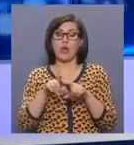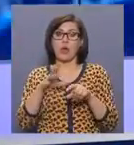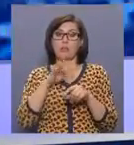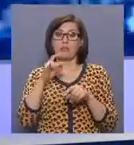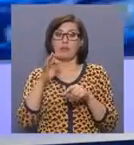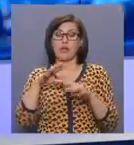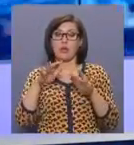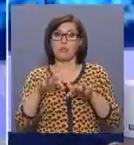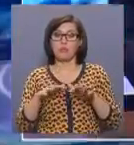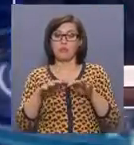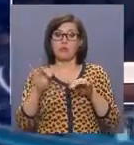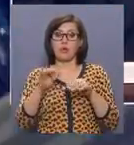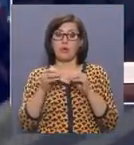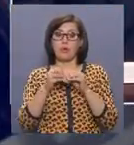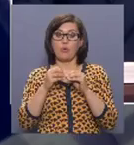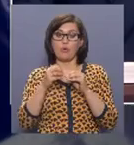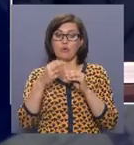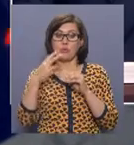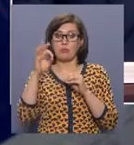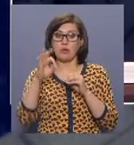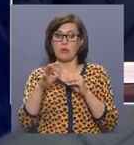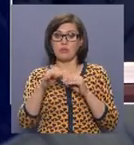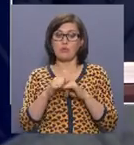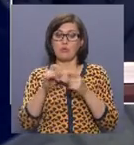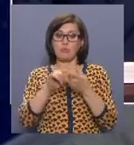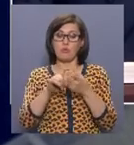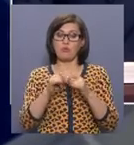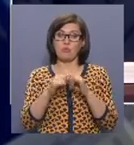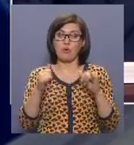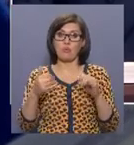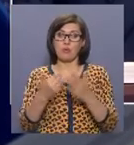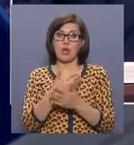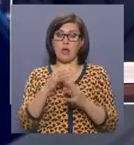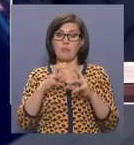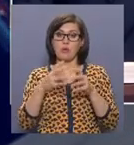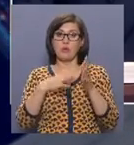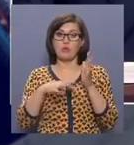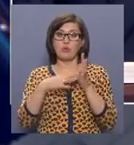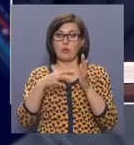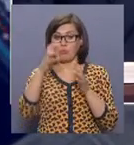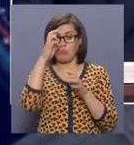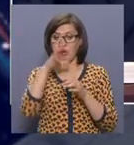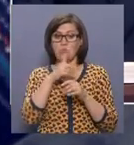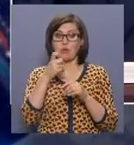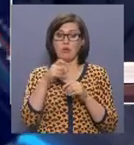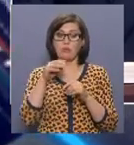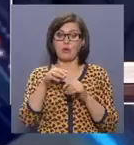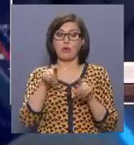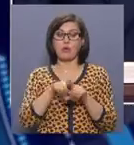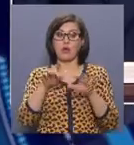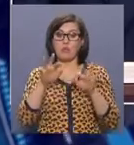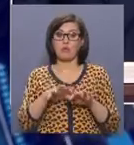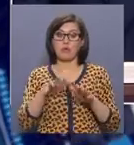сервермен компьютерлердің 10-20% көлеміне тараған. Жаңа вирус әлемнің 99 мемлекетіндегі 100 мыңдаған